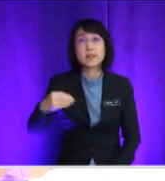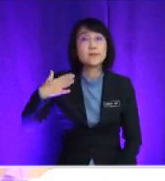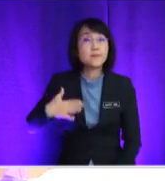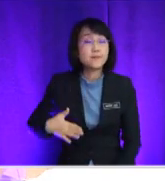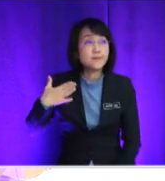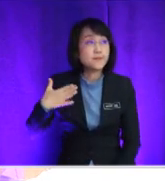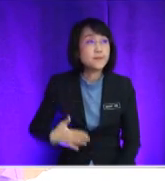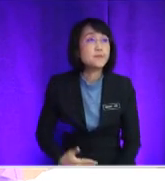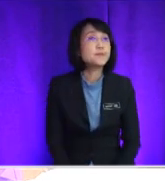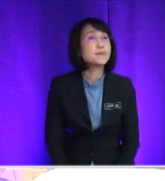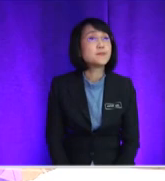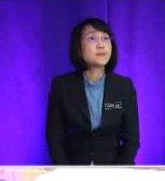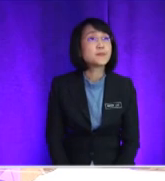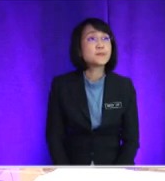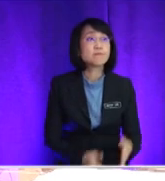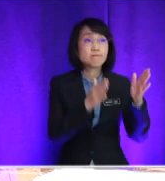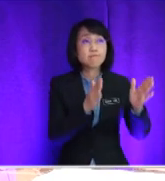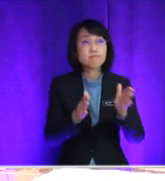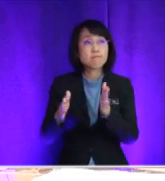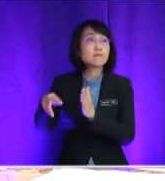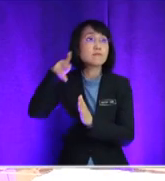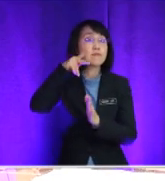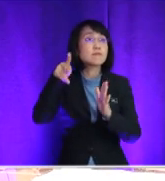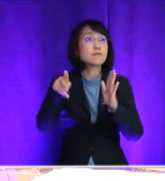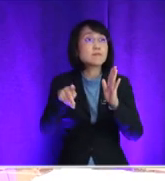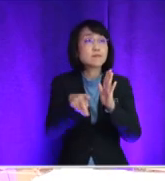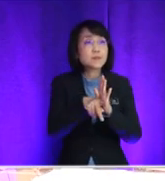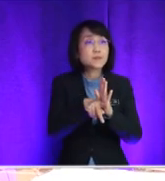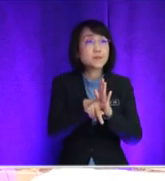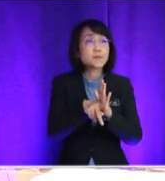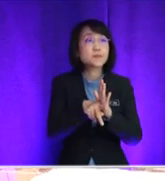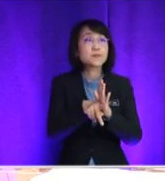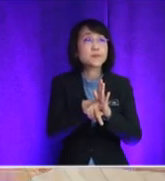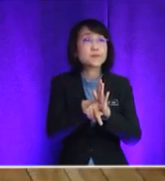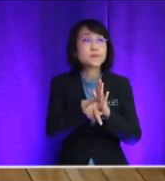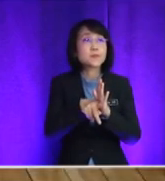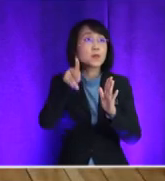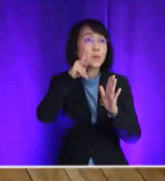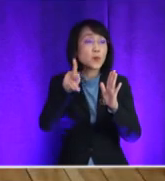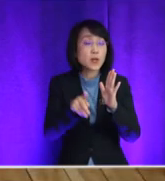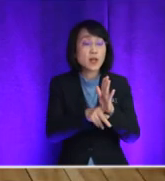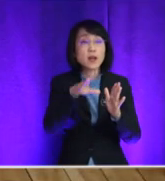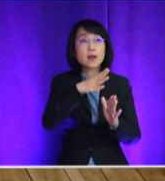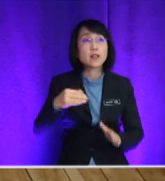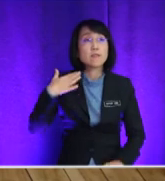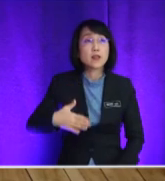kita kena susun atau pola dengan yang pertama pola dan family